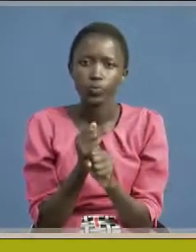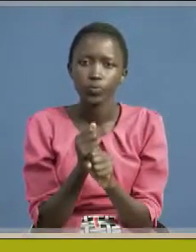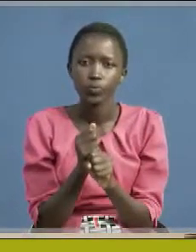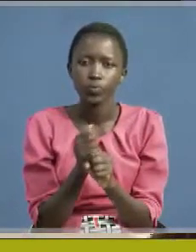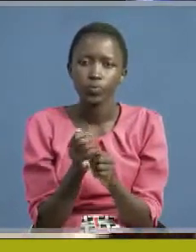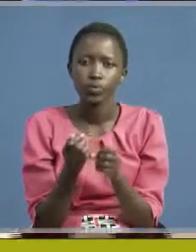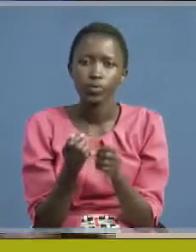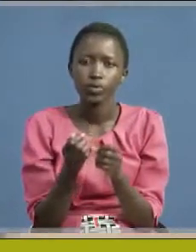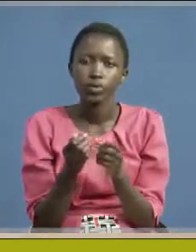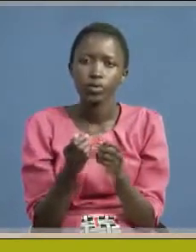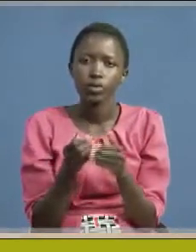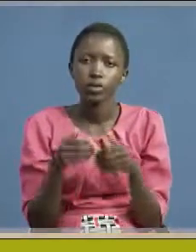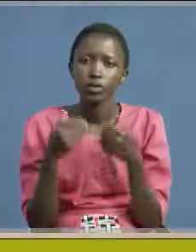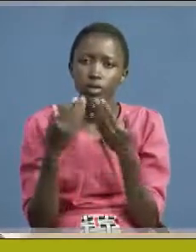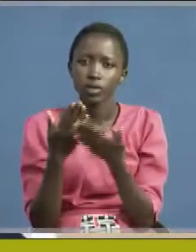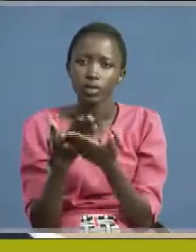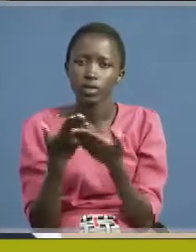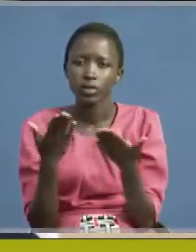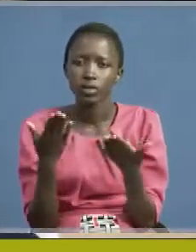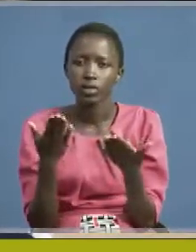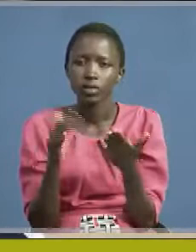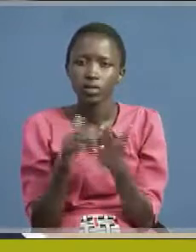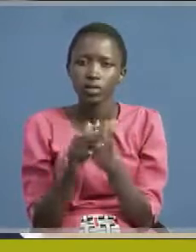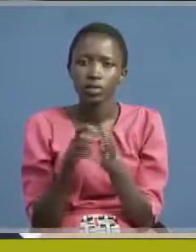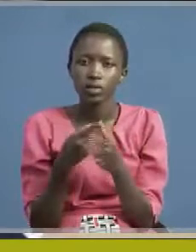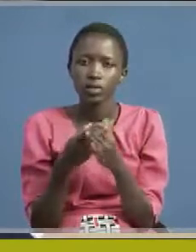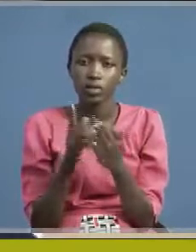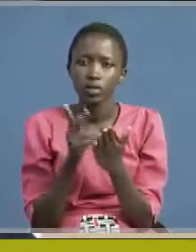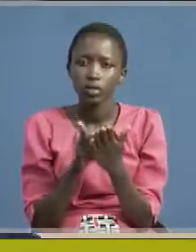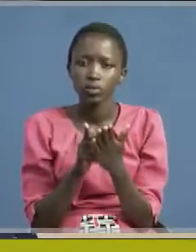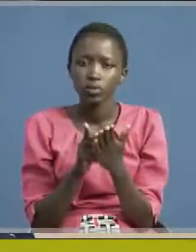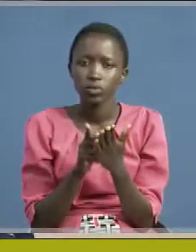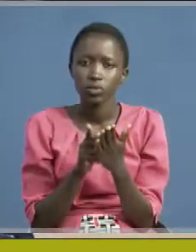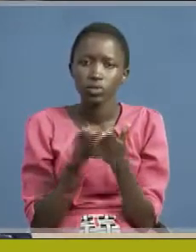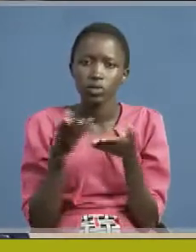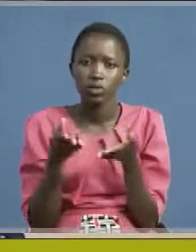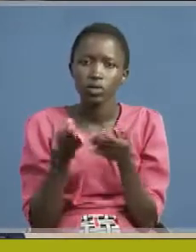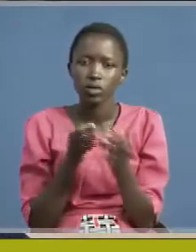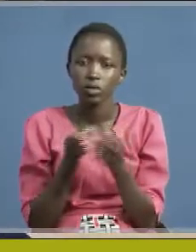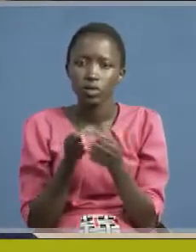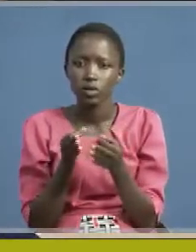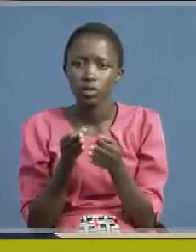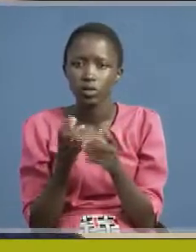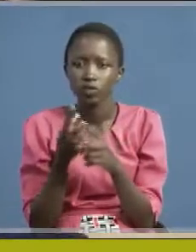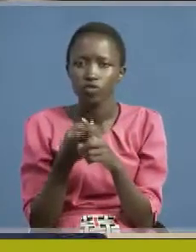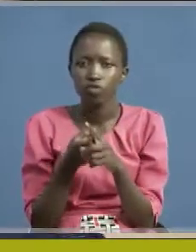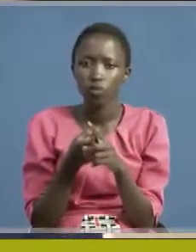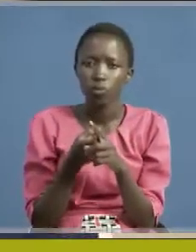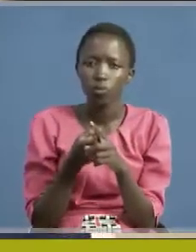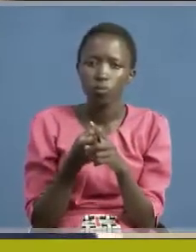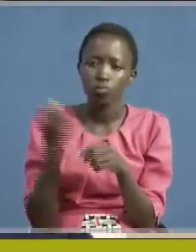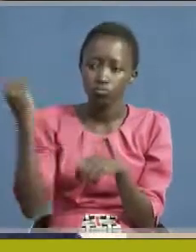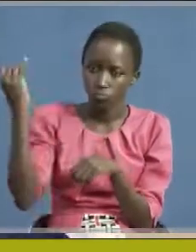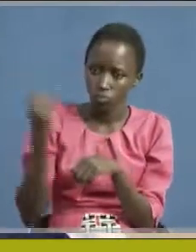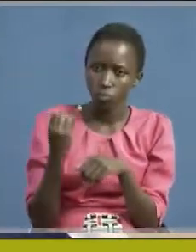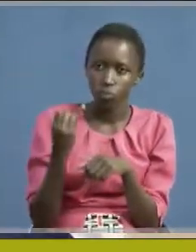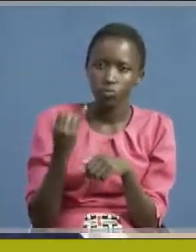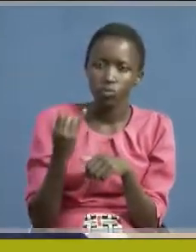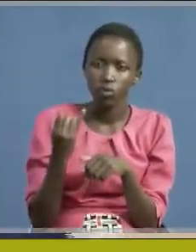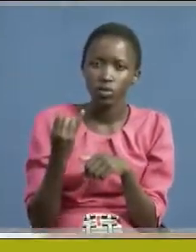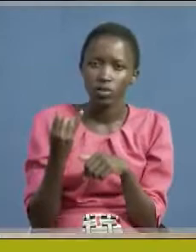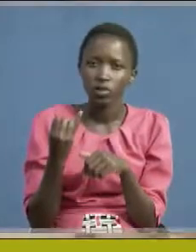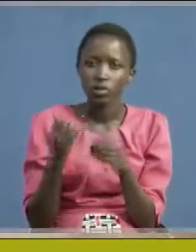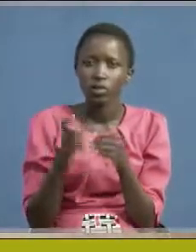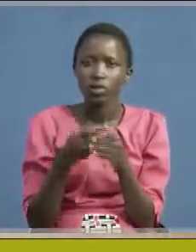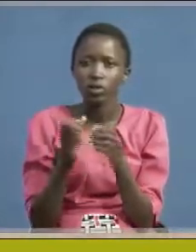ni kutushikia vitu zingine ambapo zilikuwa zimewekwa. Kama sasa gari ikitoka ngambo inakuja na kuna gari